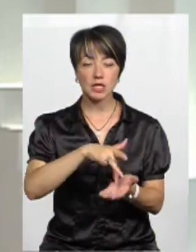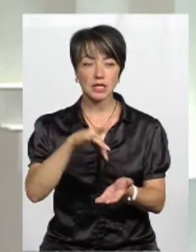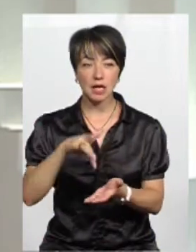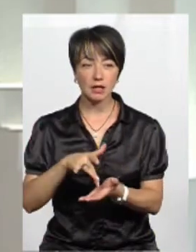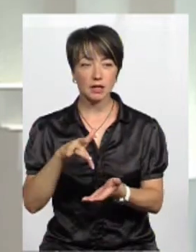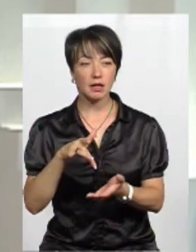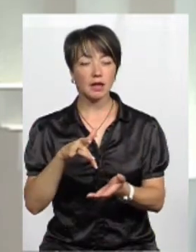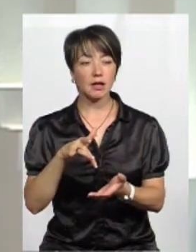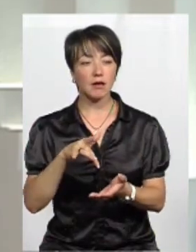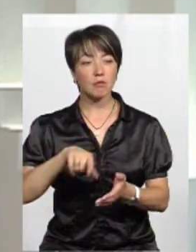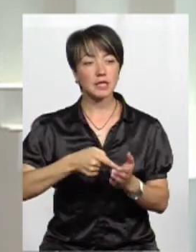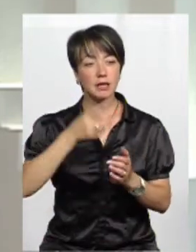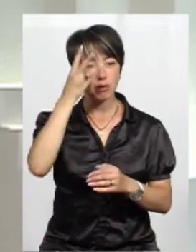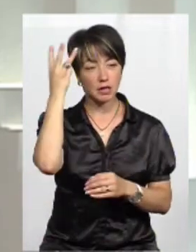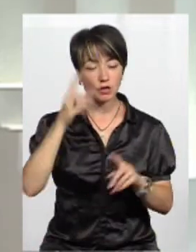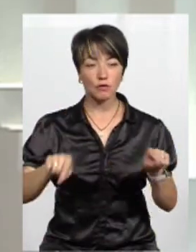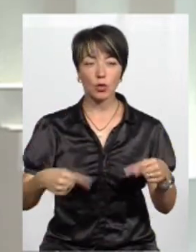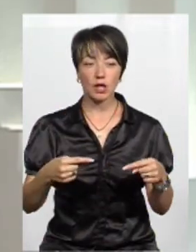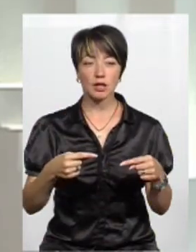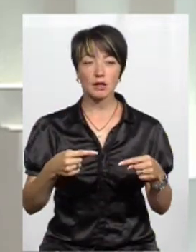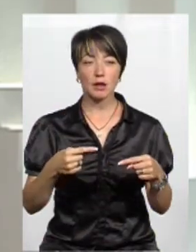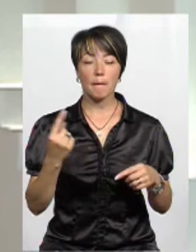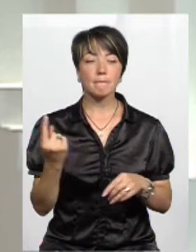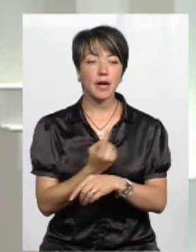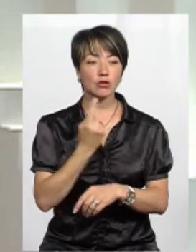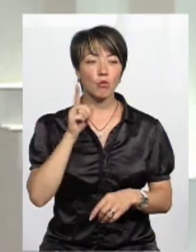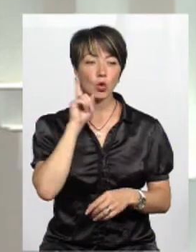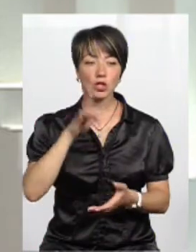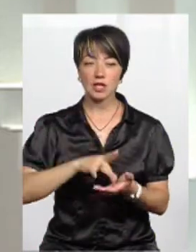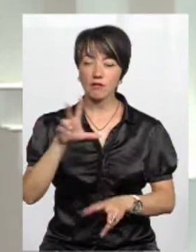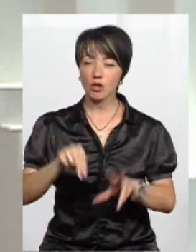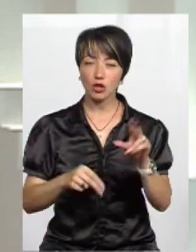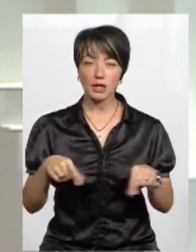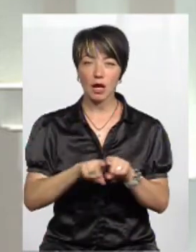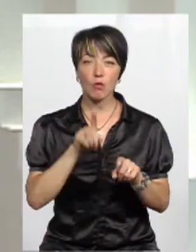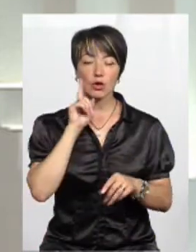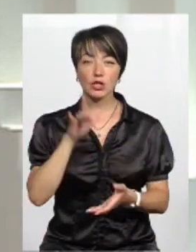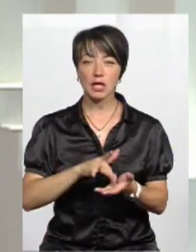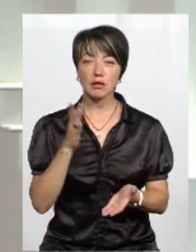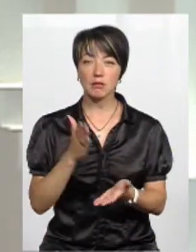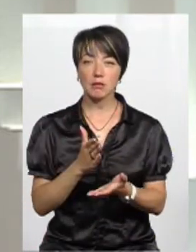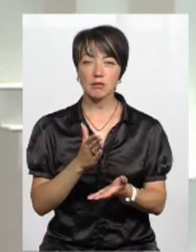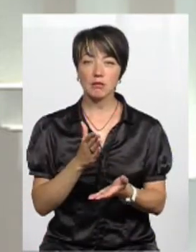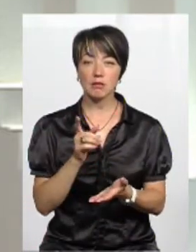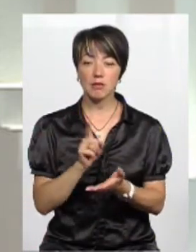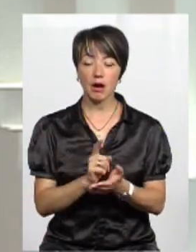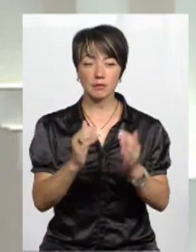центри, зокрема, в місті Хмельницькому ми створили свого часу перший молодіжний центр. Вважаю, що такі молодіжні центри мають спускатися нижче, тобто в райони